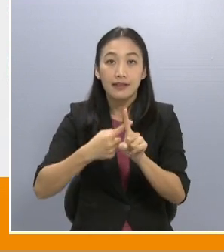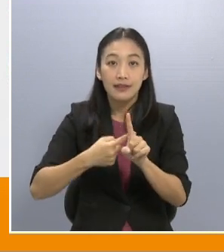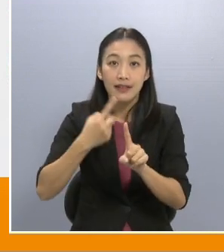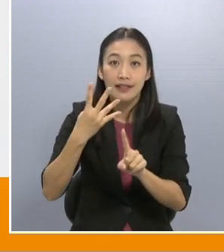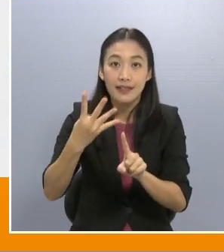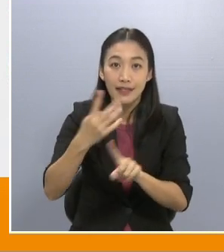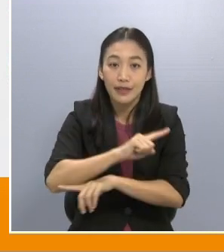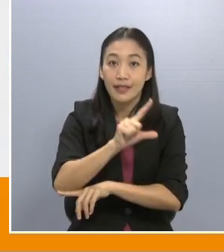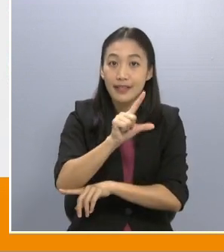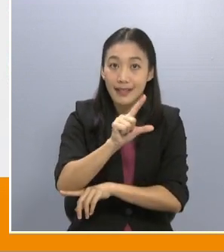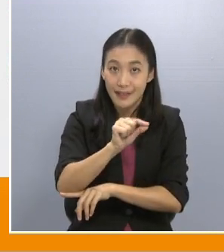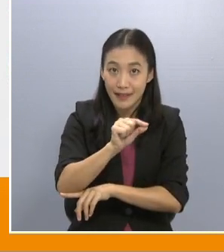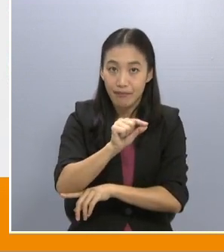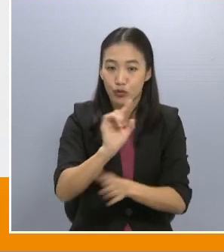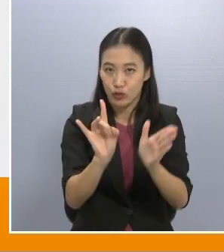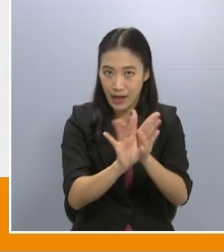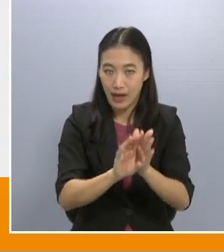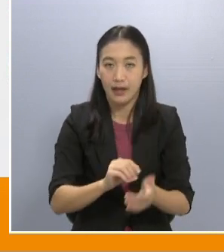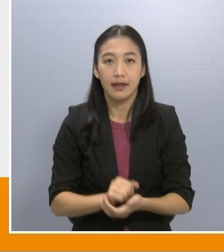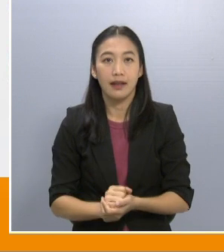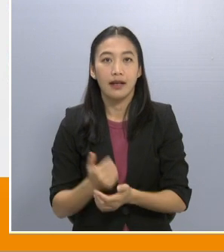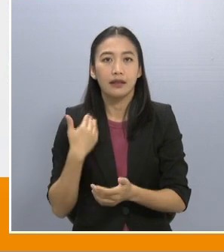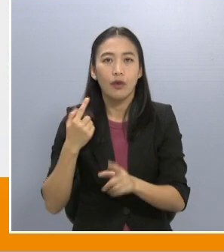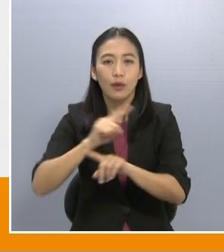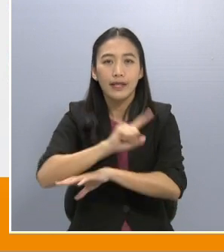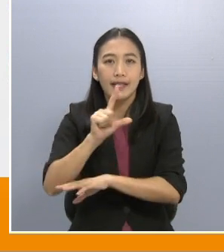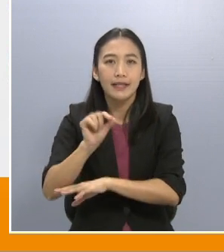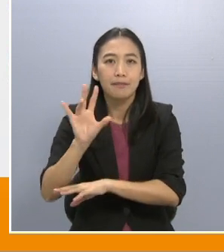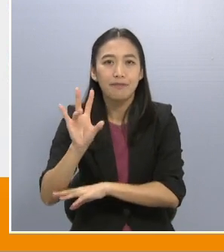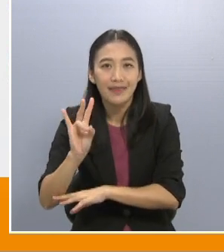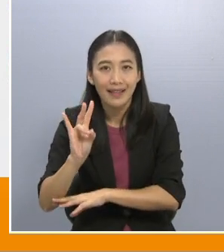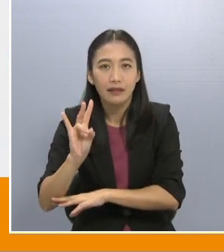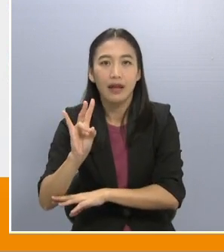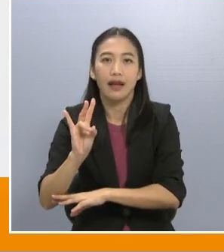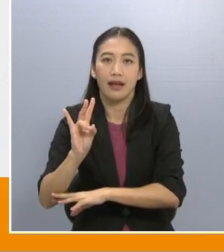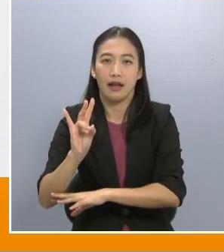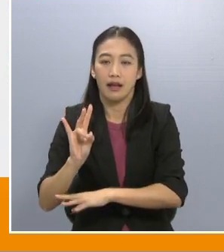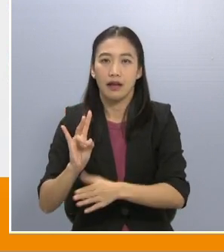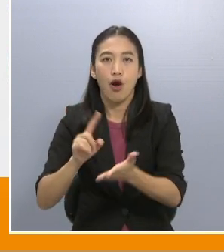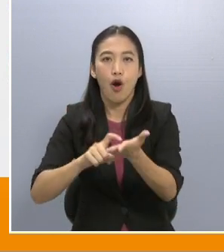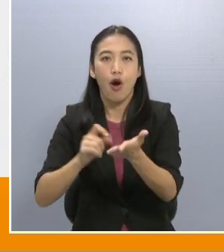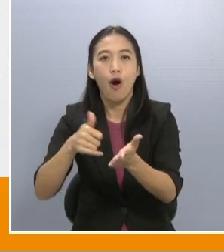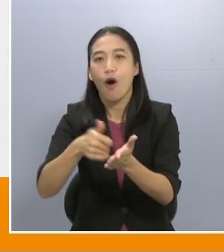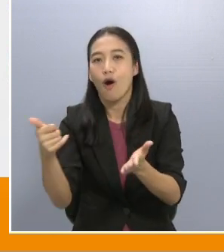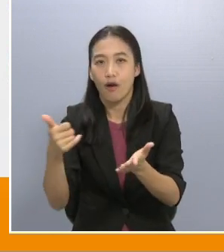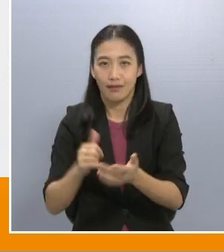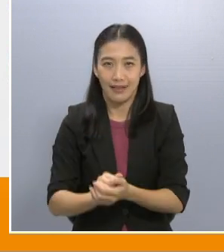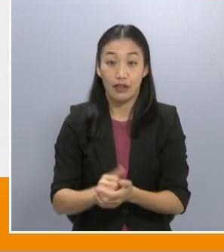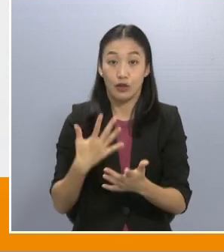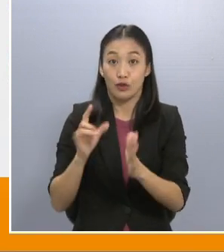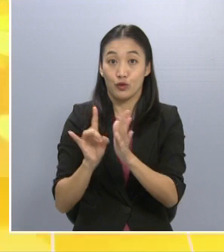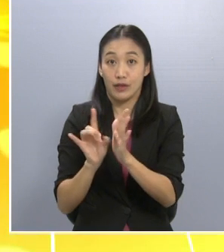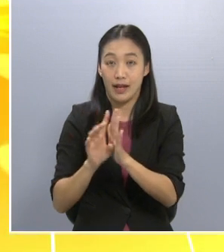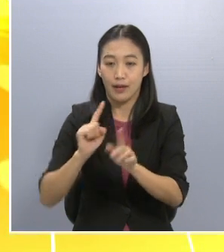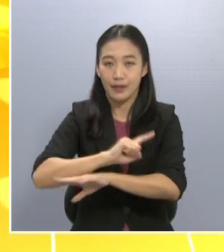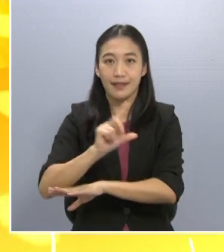เช็คอินเข้าที่พักวันสุดท้ายค่ะและสุดท้าย 30เมษายนนะคะเป็นวันสิ้นสุดตรงกลางก็ต้องเช็คเอาท์ออกจากที่